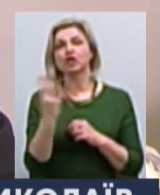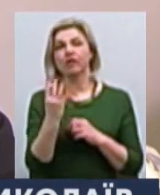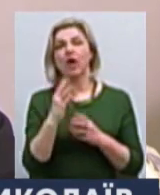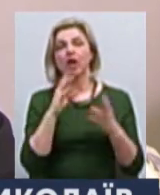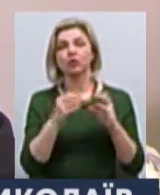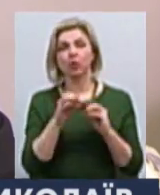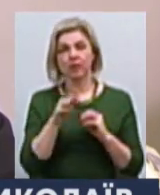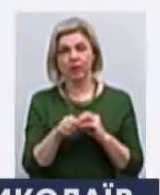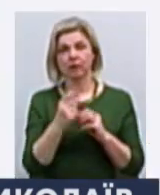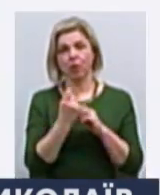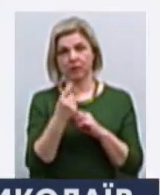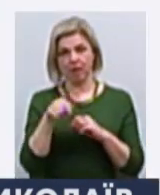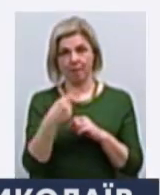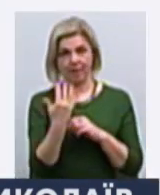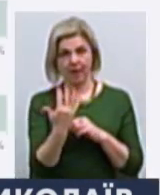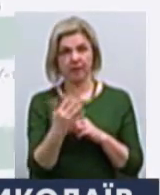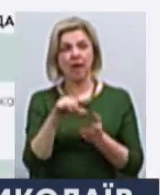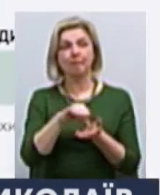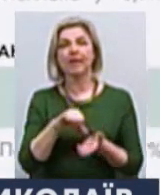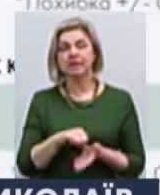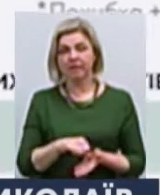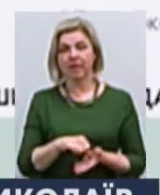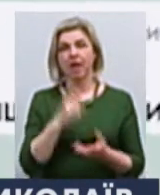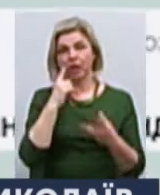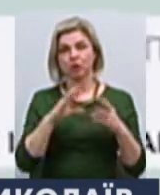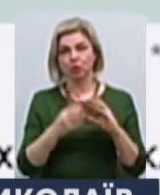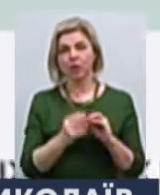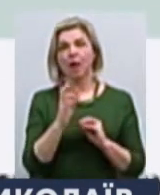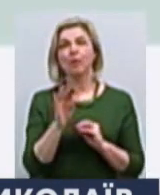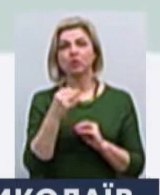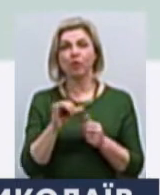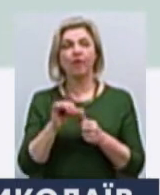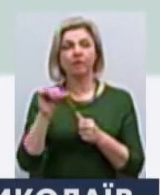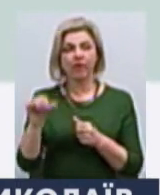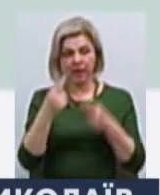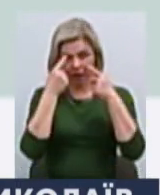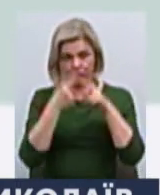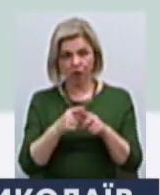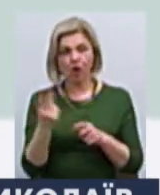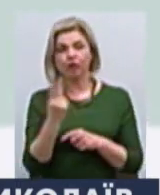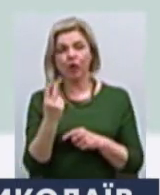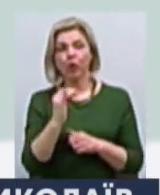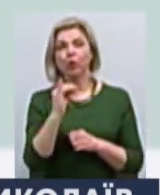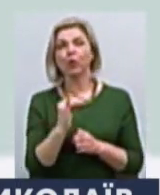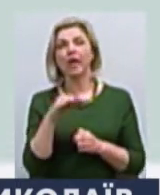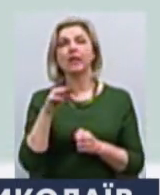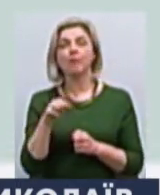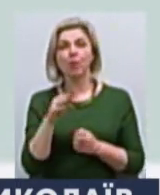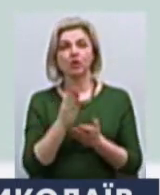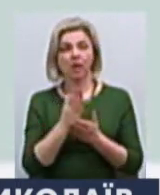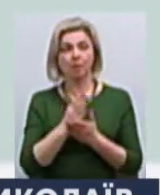у нього 11,5%. Серед представлених опорою результатів Дмитро Баштовий виокремив технологічного двійника Юрія Тимошенка, який має